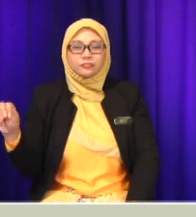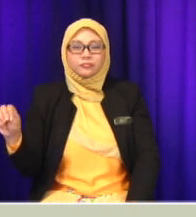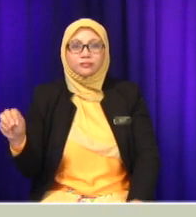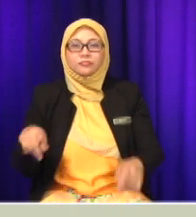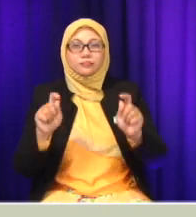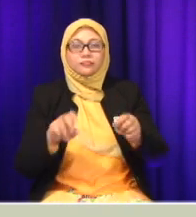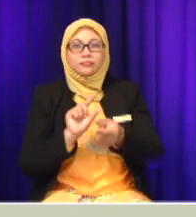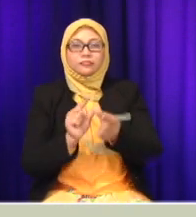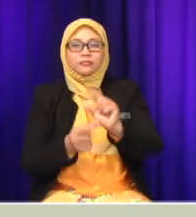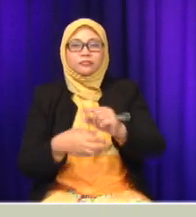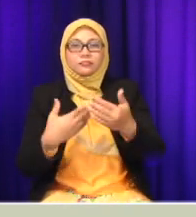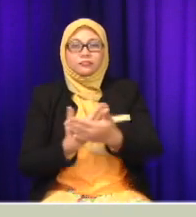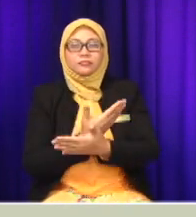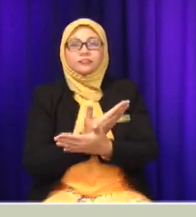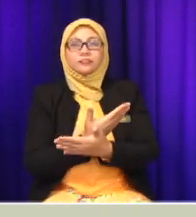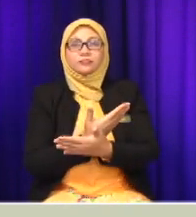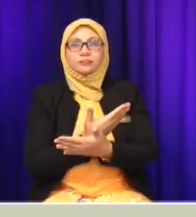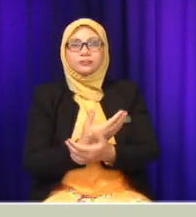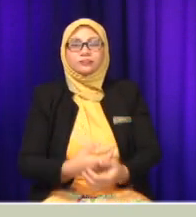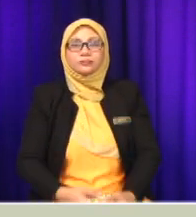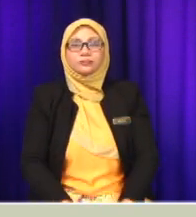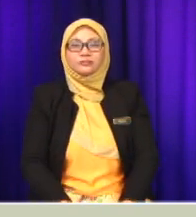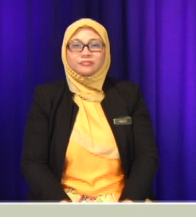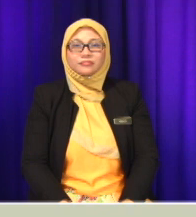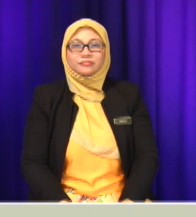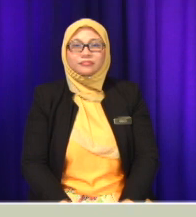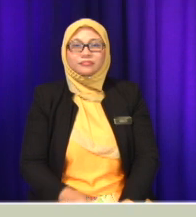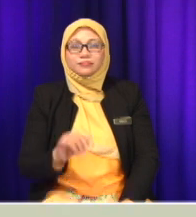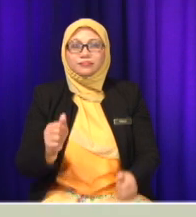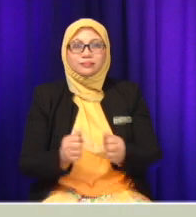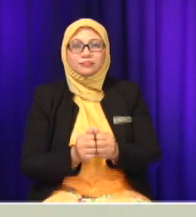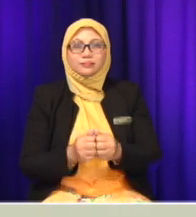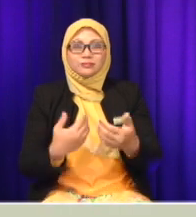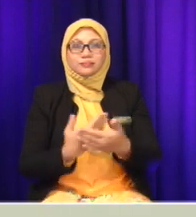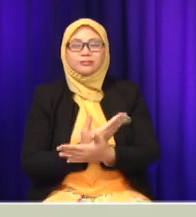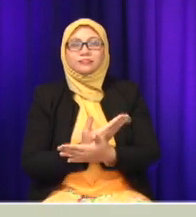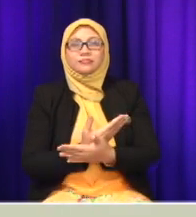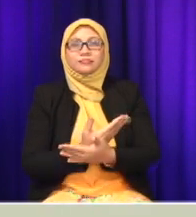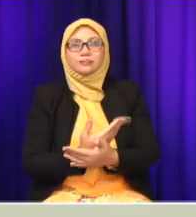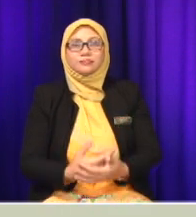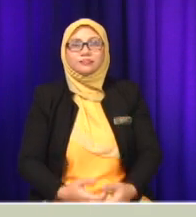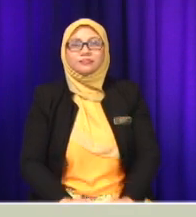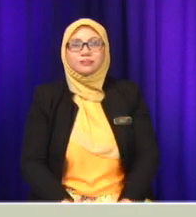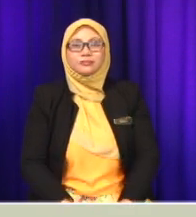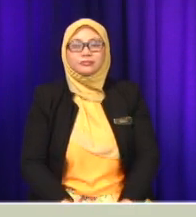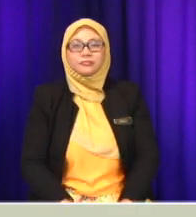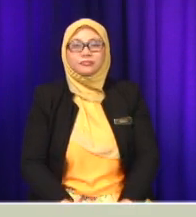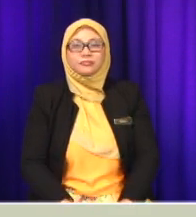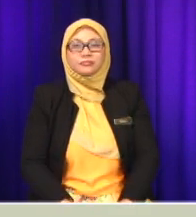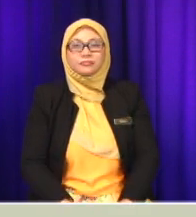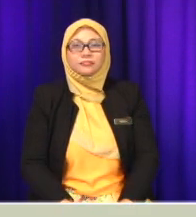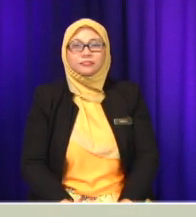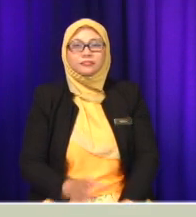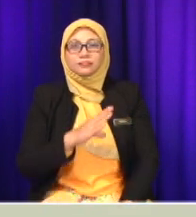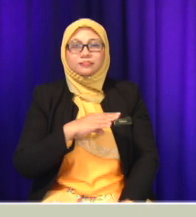ganti dengan lengan jumplang dengan Pin apa lengan jumplang yang baharu Oke